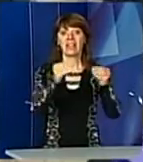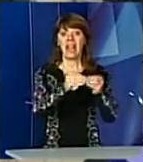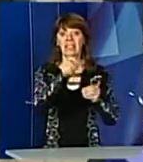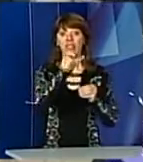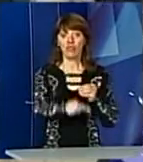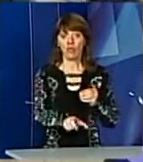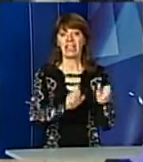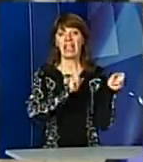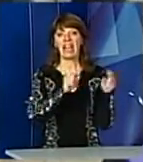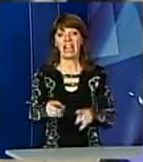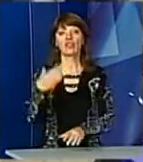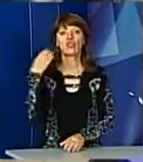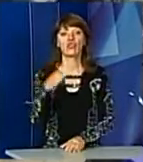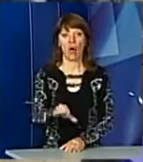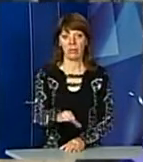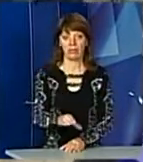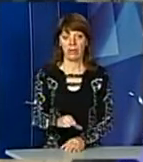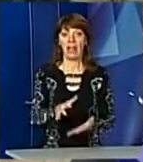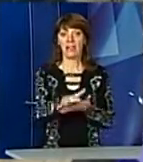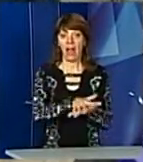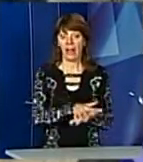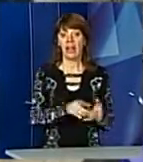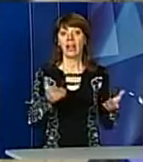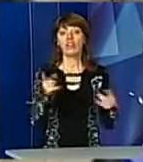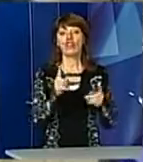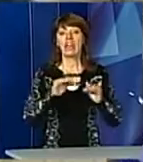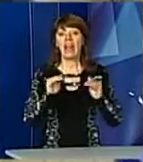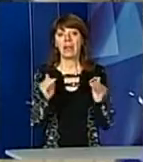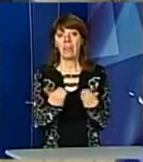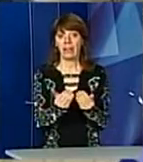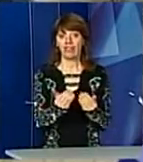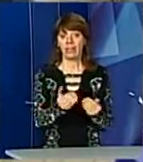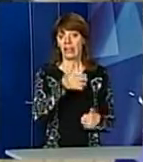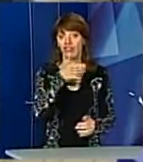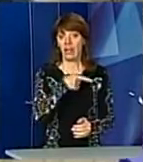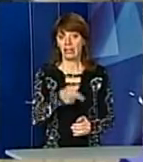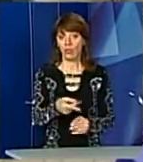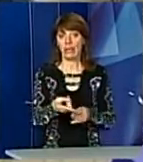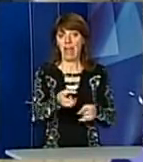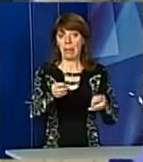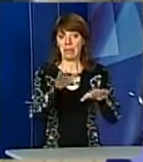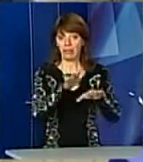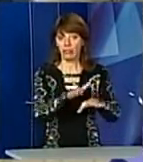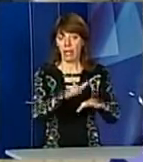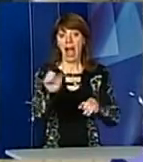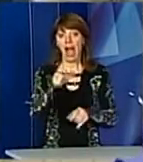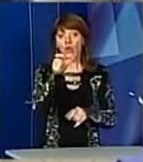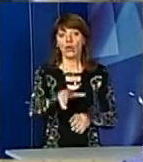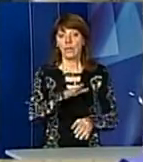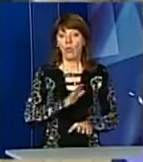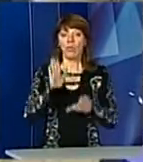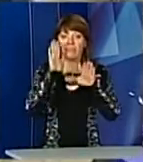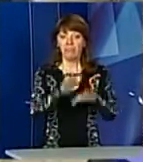чоловік, кидали 100. Далі, що найменше часу в небезпечній зоні, а люди були